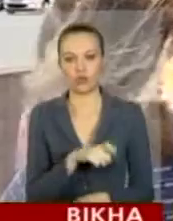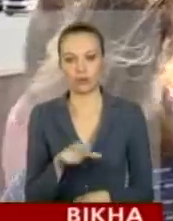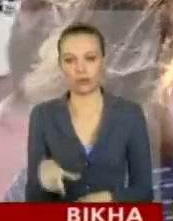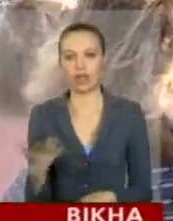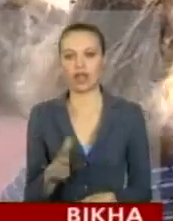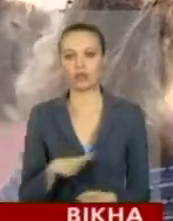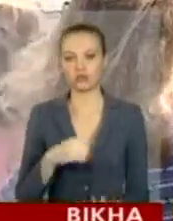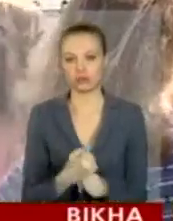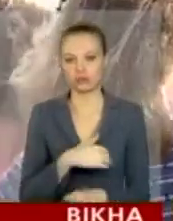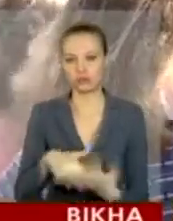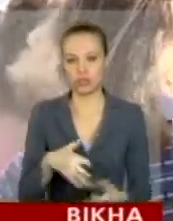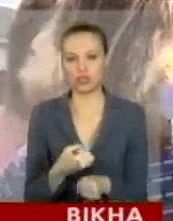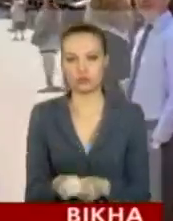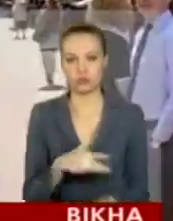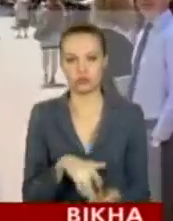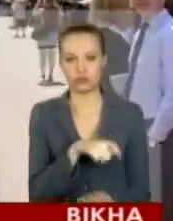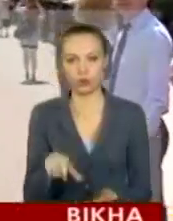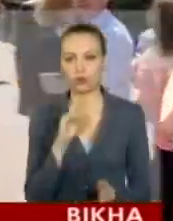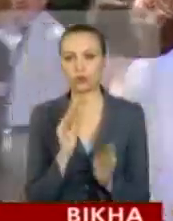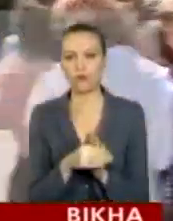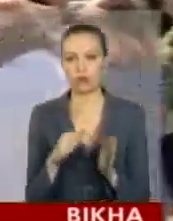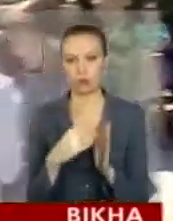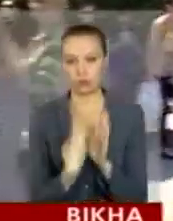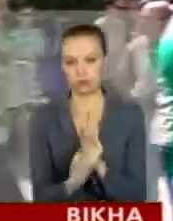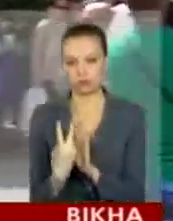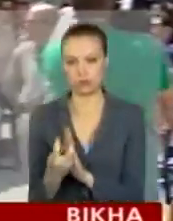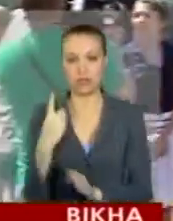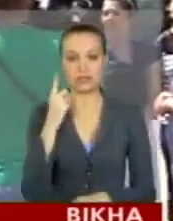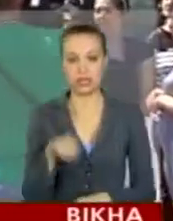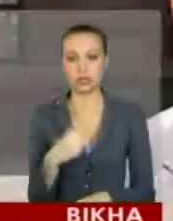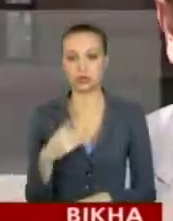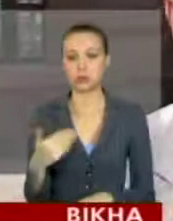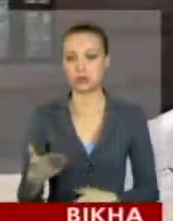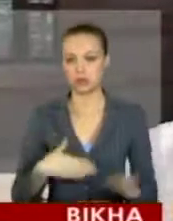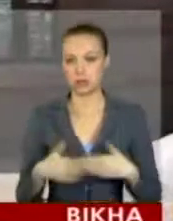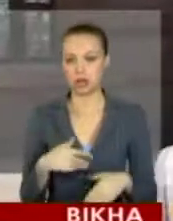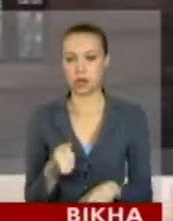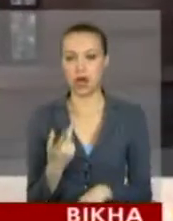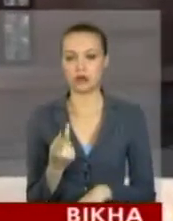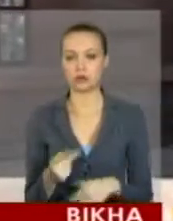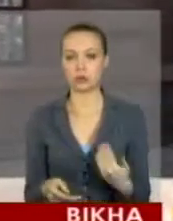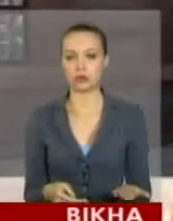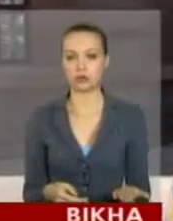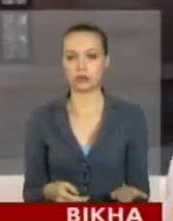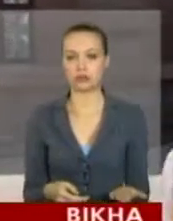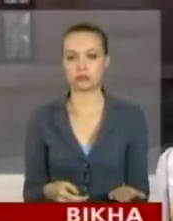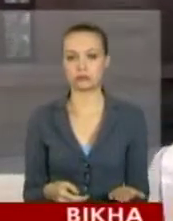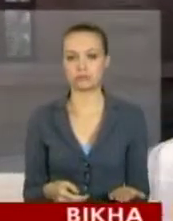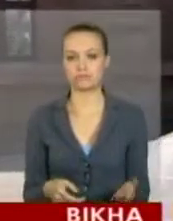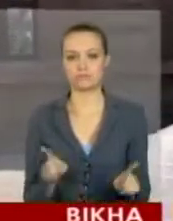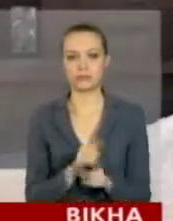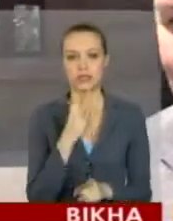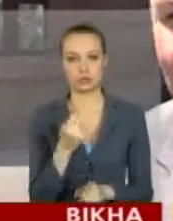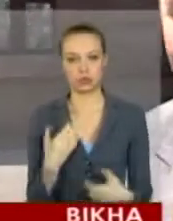що чинили безлади, змусили городян ховатися по домівках. Ви знаєте, з одної сторони радісно, а з іншої сторони, так